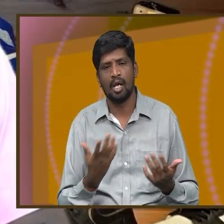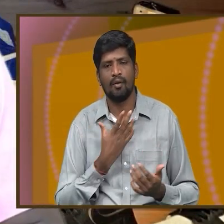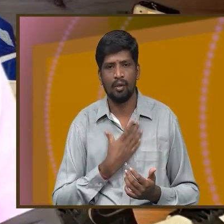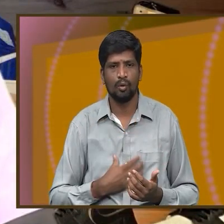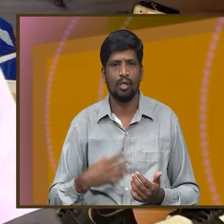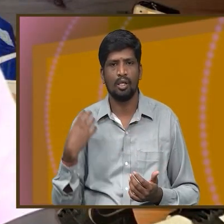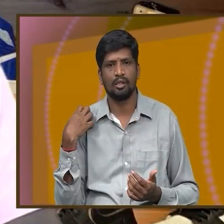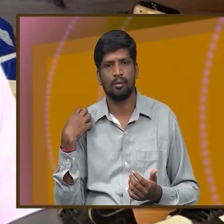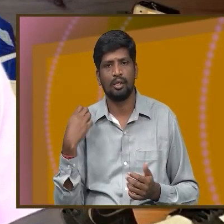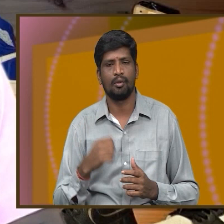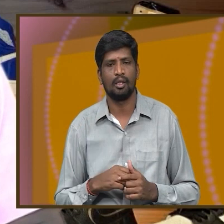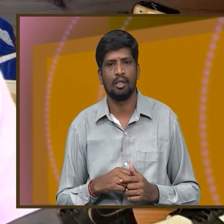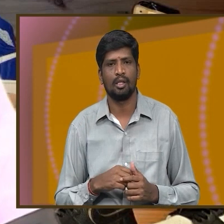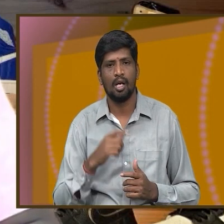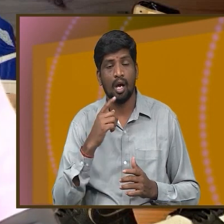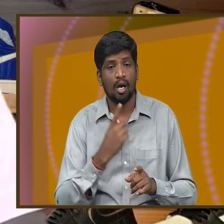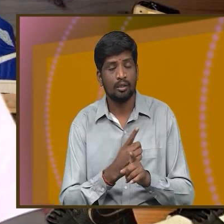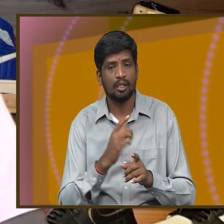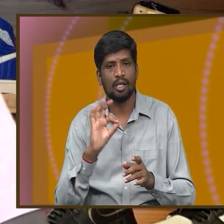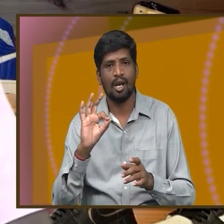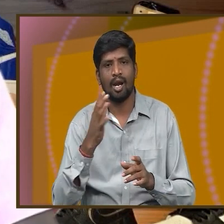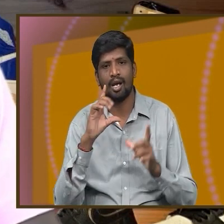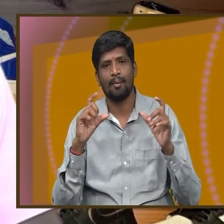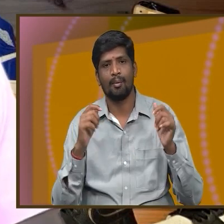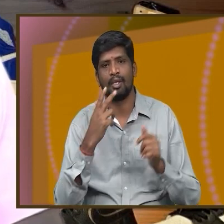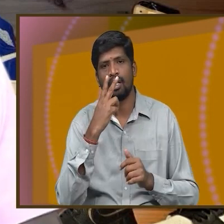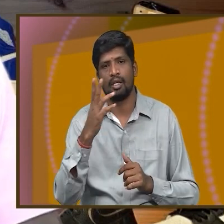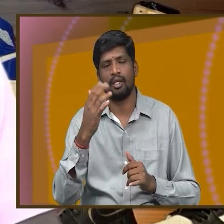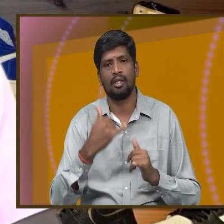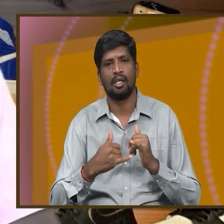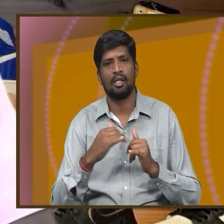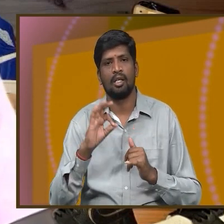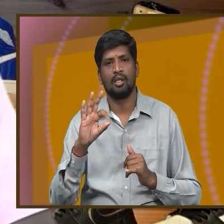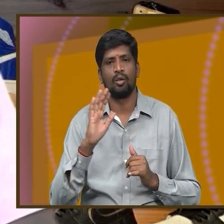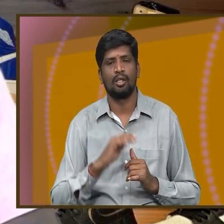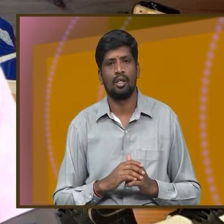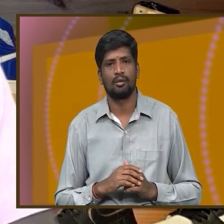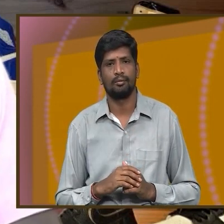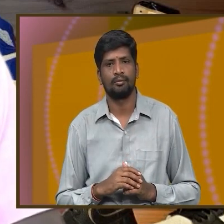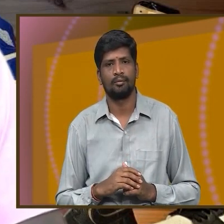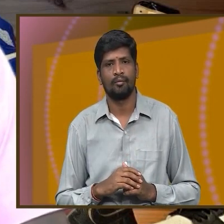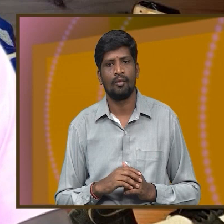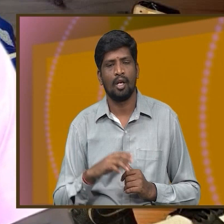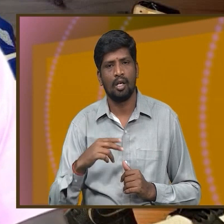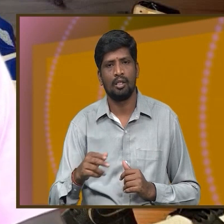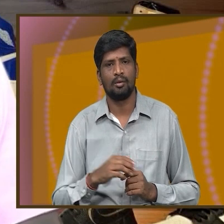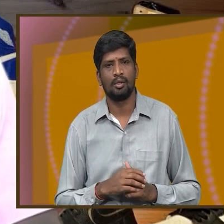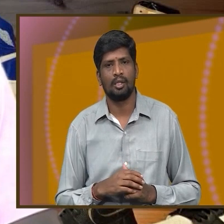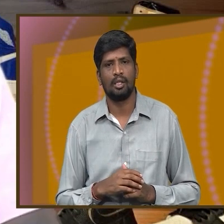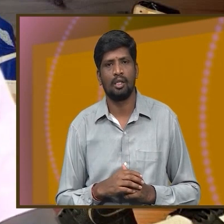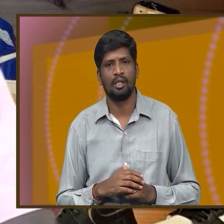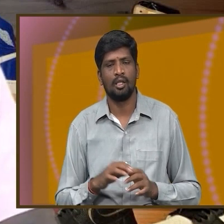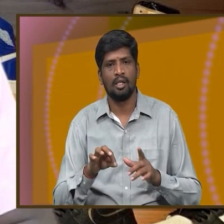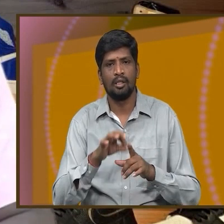வந்து அழகாக ராமகிருஷ்ணன் அவர்கள் படம் பிடித்து காட்டுகிறார் அந்த சிறுகதையில். அந்த விஷயத்தையும் நாம் பார்க்கின்றோம். ரெண்டாவது வந்து செருப்பு